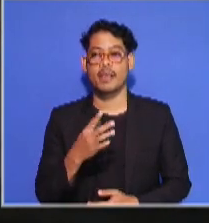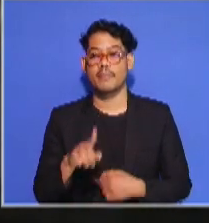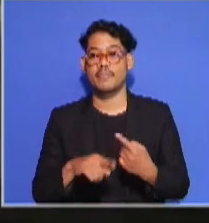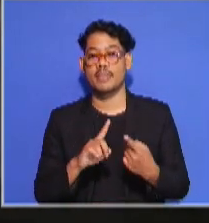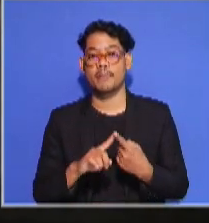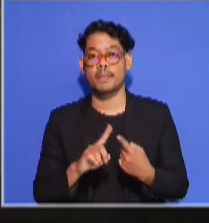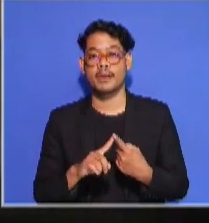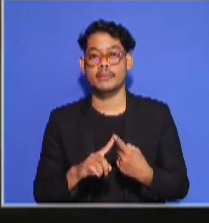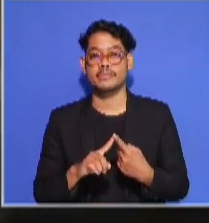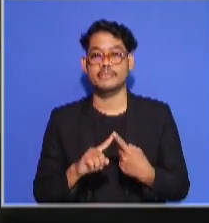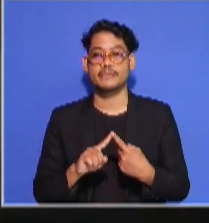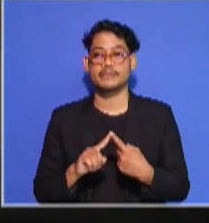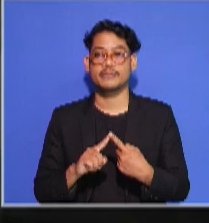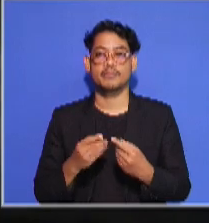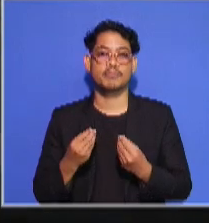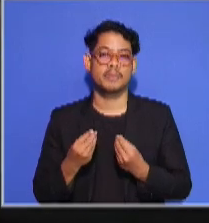juga memberikan